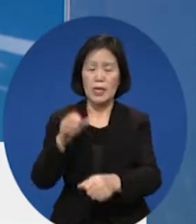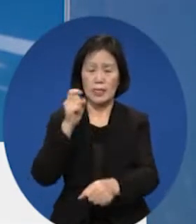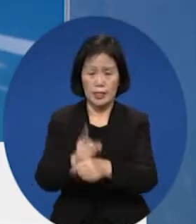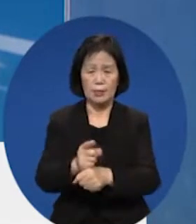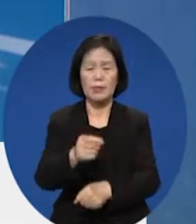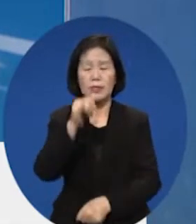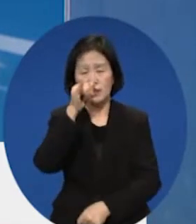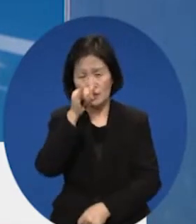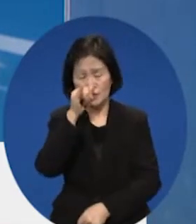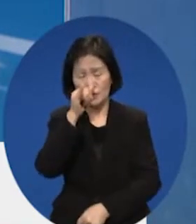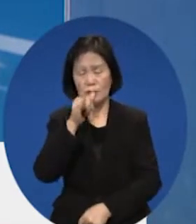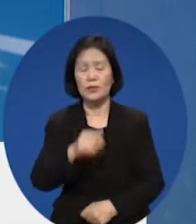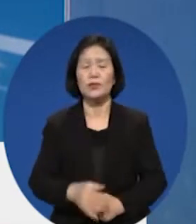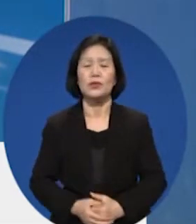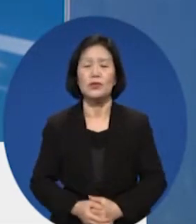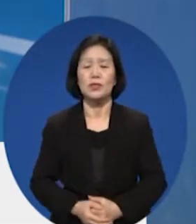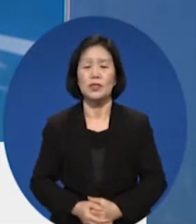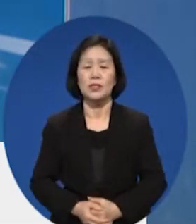있었던 규정이었는데,